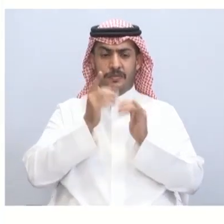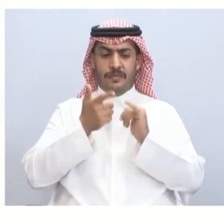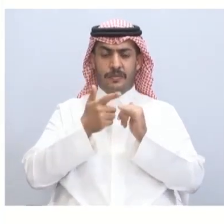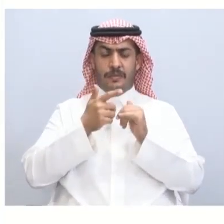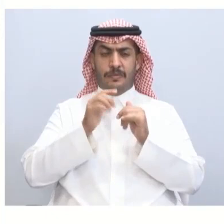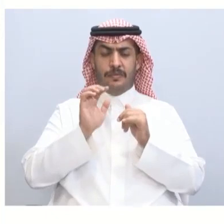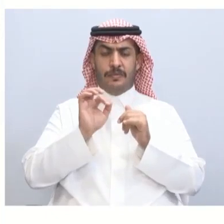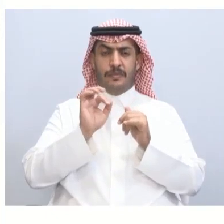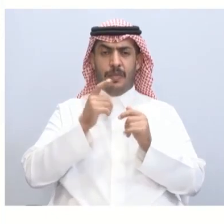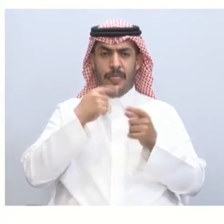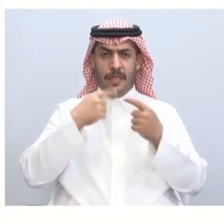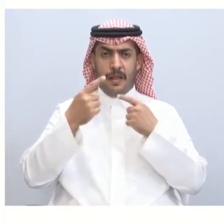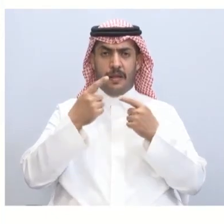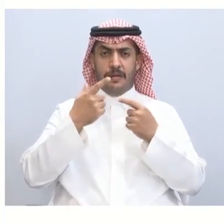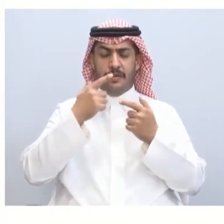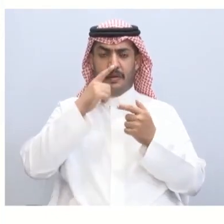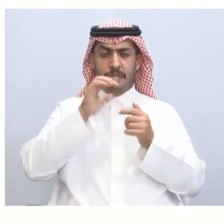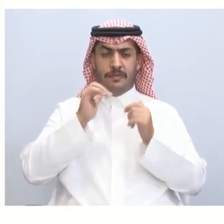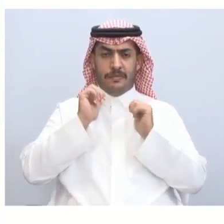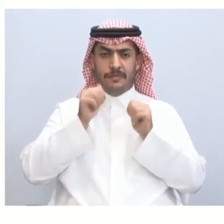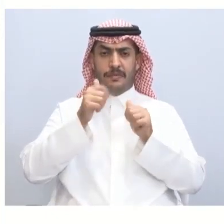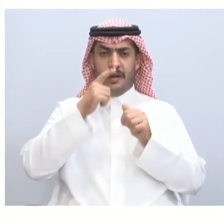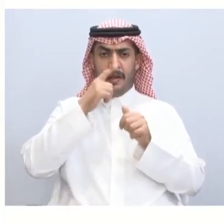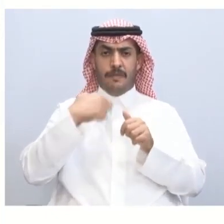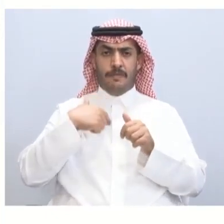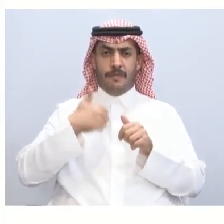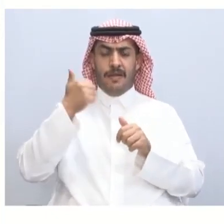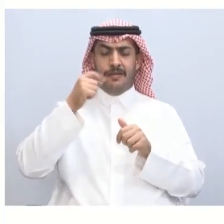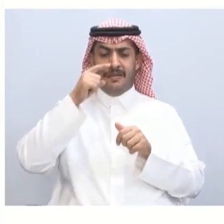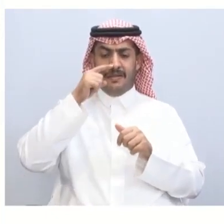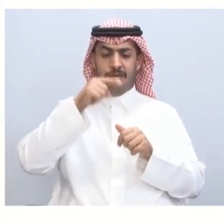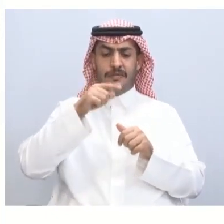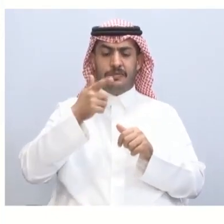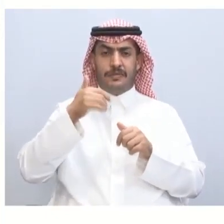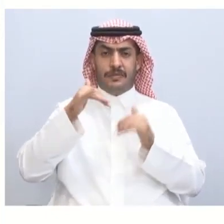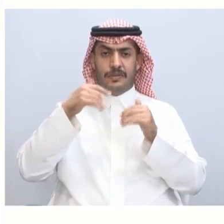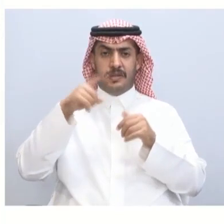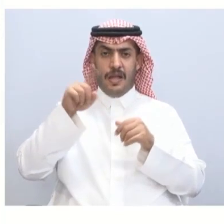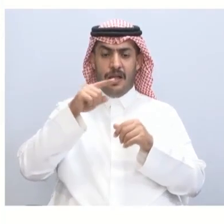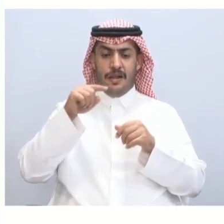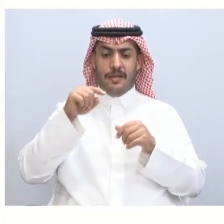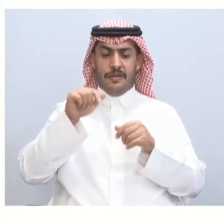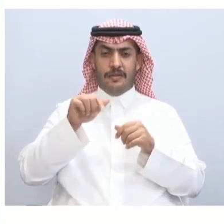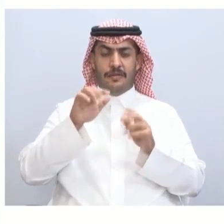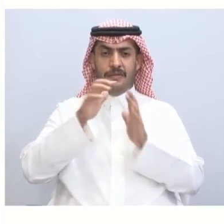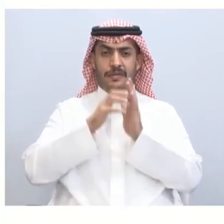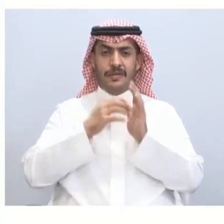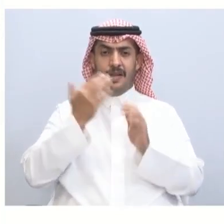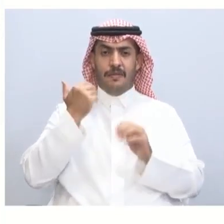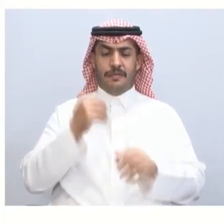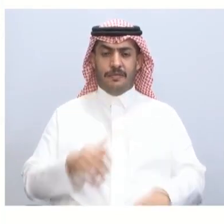وتعامل معها من منطلق الاستطاعه وضح رايك الشخصي في العباره